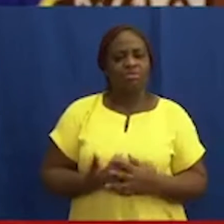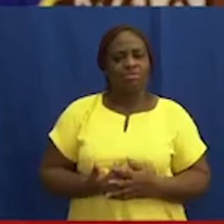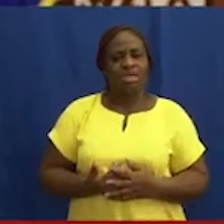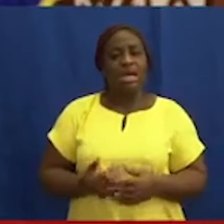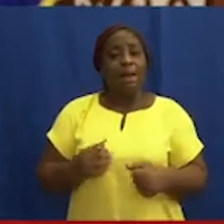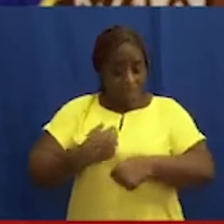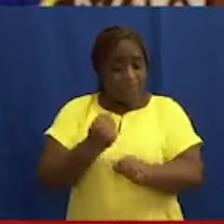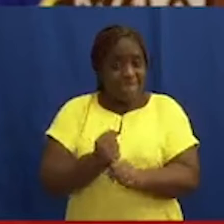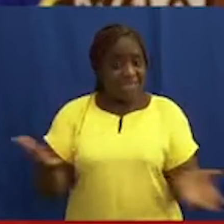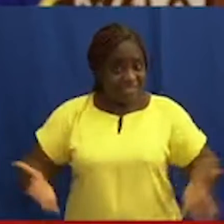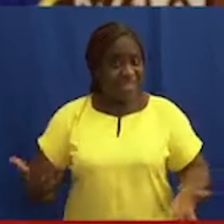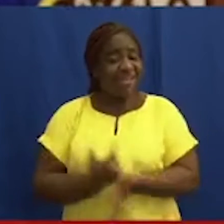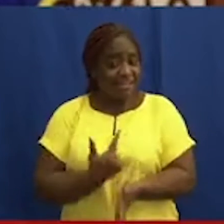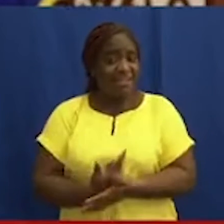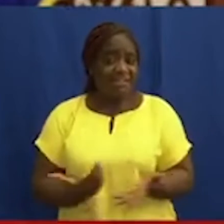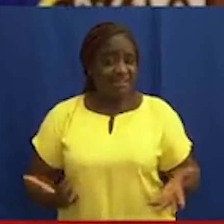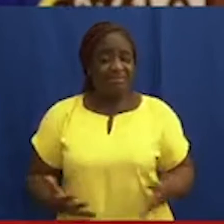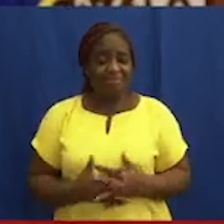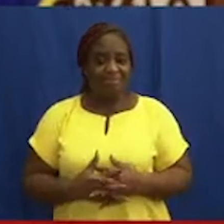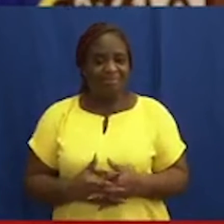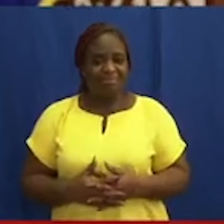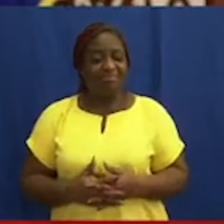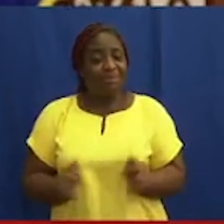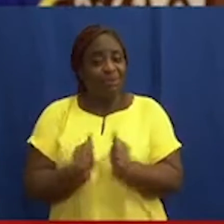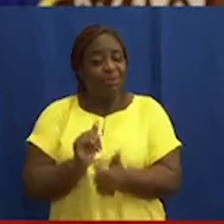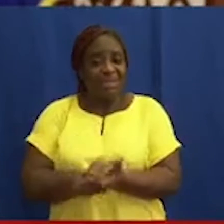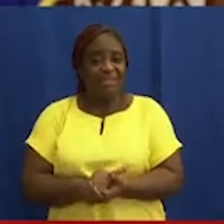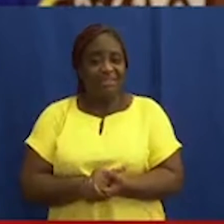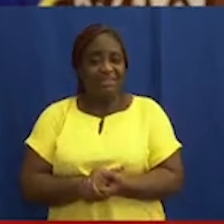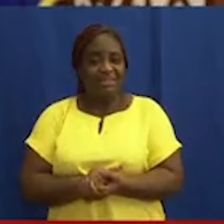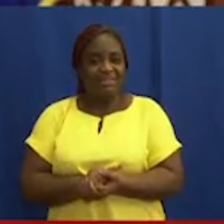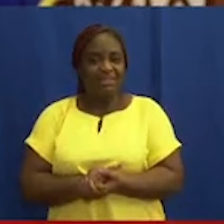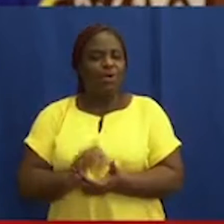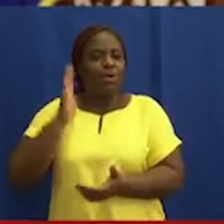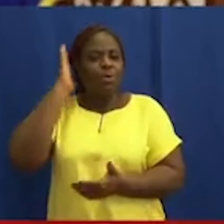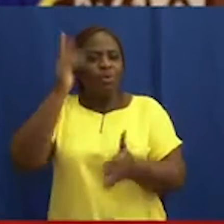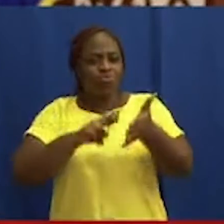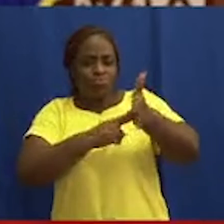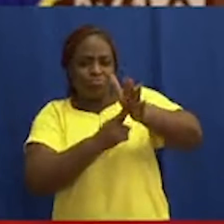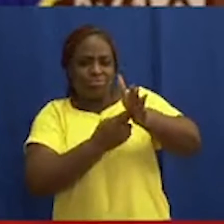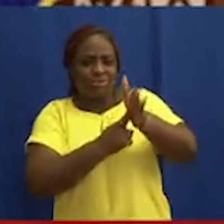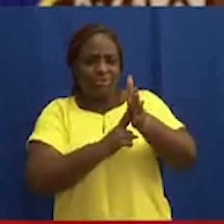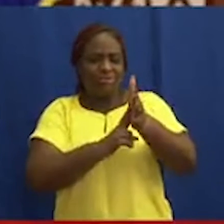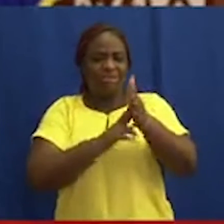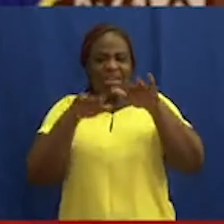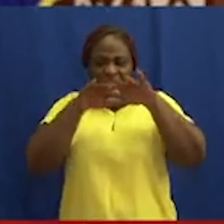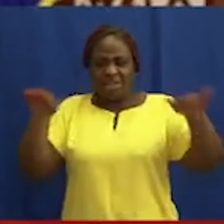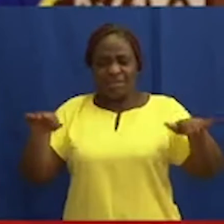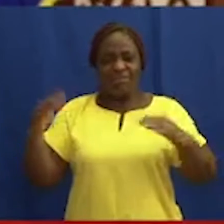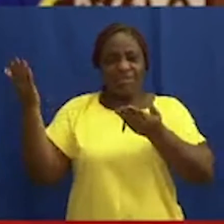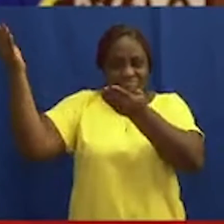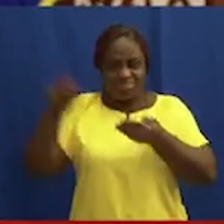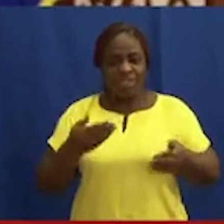ba shigowa da su ba. Kuma idan za mu yi la'akari birnin Accra shine watan yake daukan nauyi